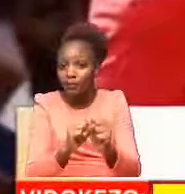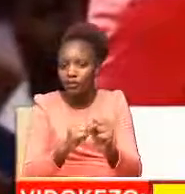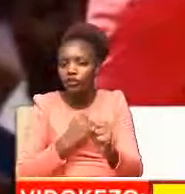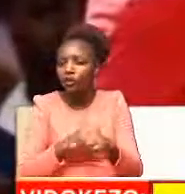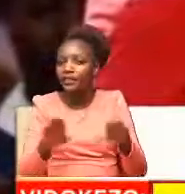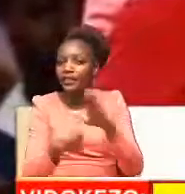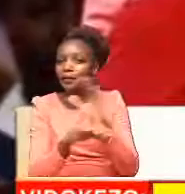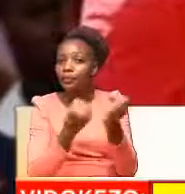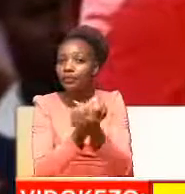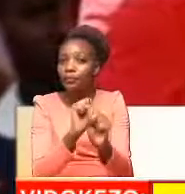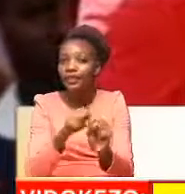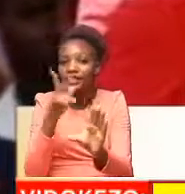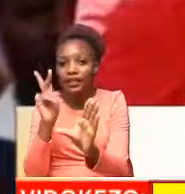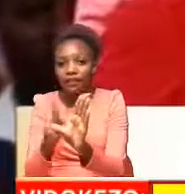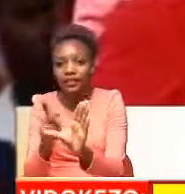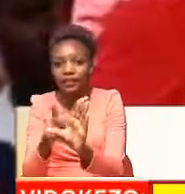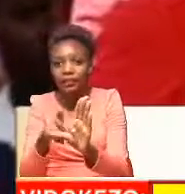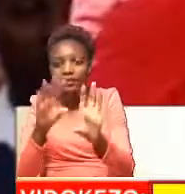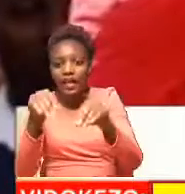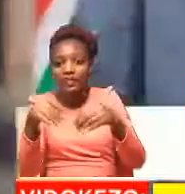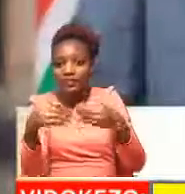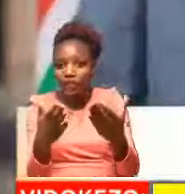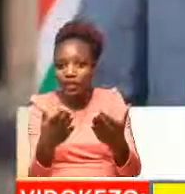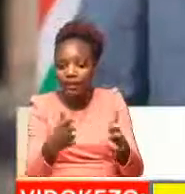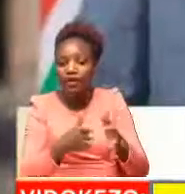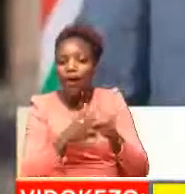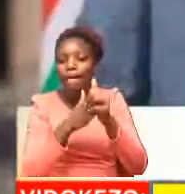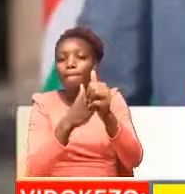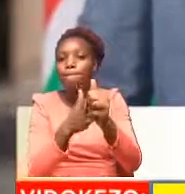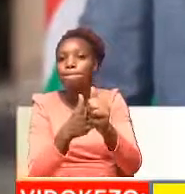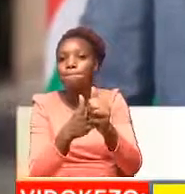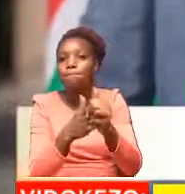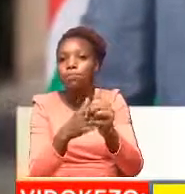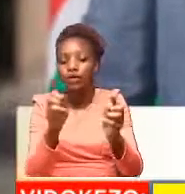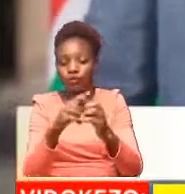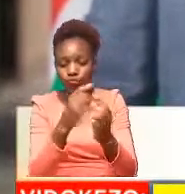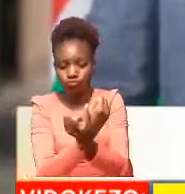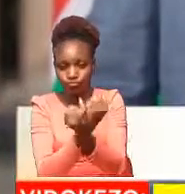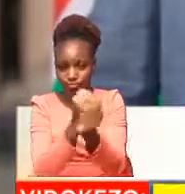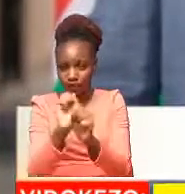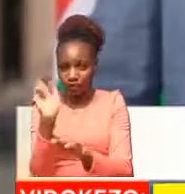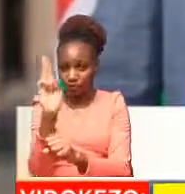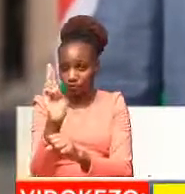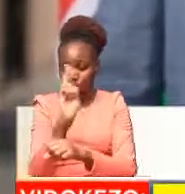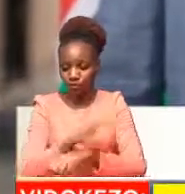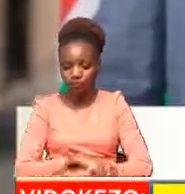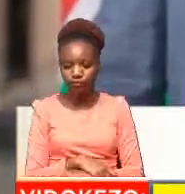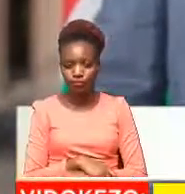alichangia pakubwa katika kumpa uongozi Rais Uhuru Kenyatta. Paul Kirobi, Runinga ya TV 47.